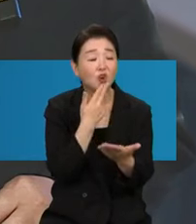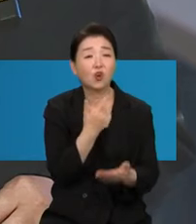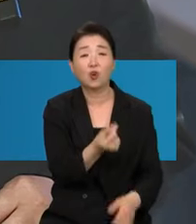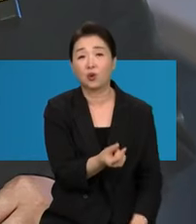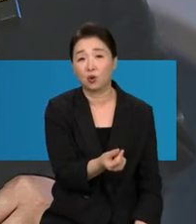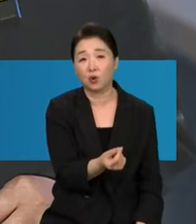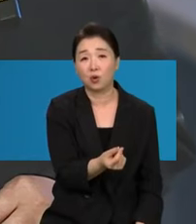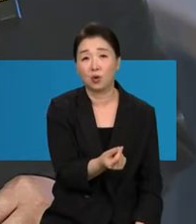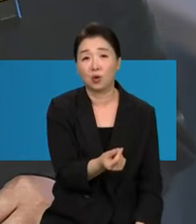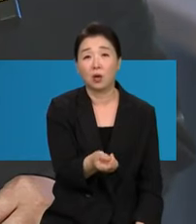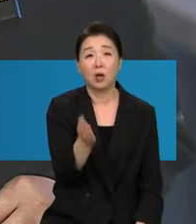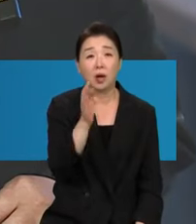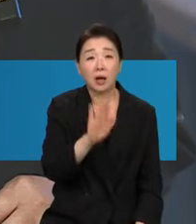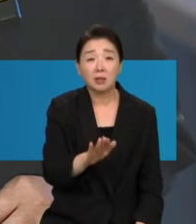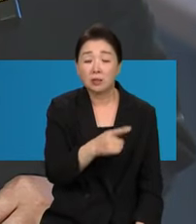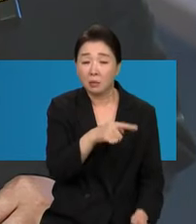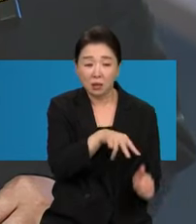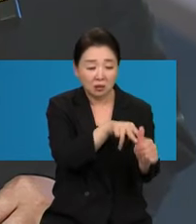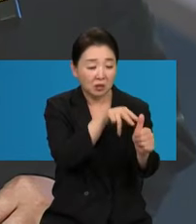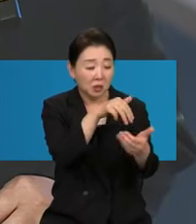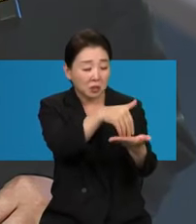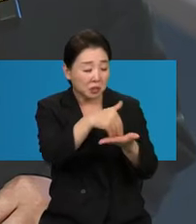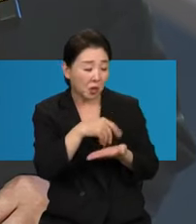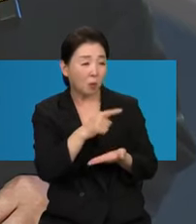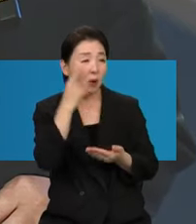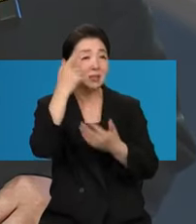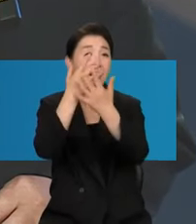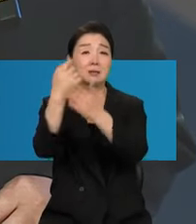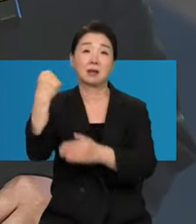가운데 제보하는게 되게 상상력인재학부